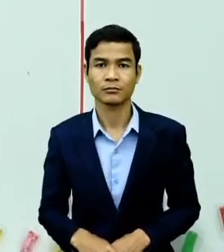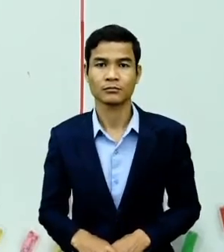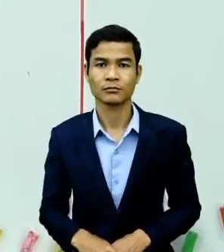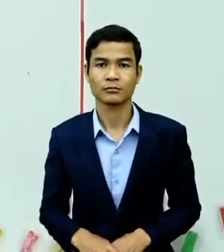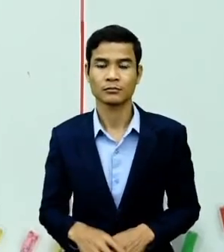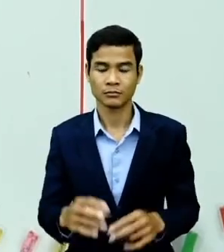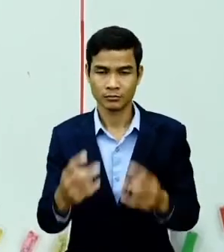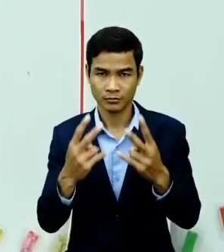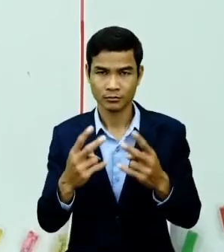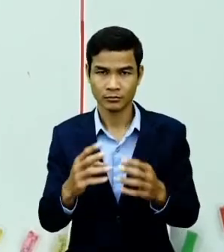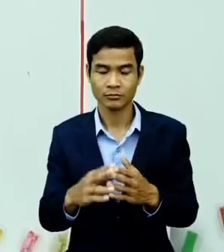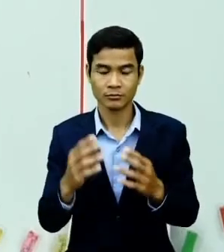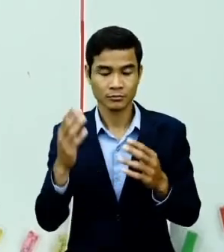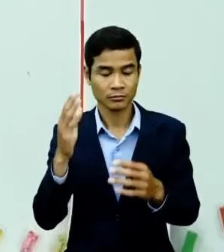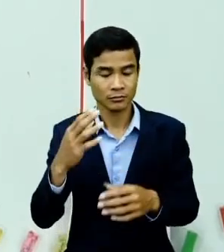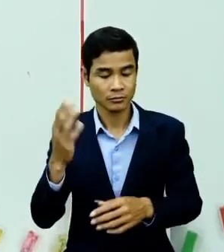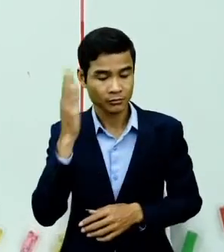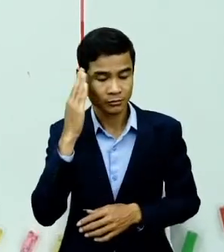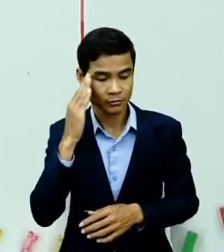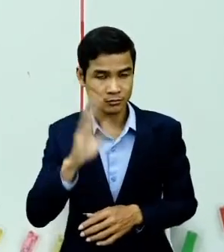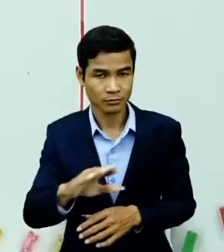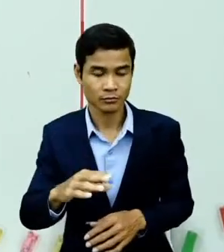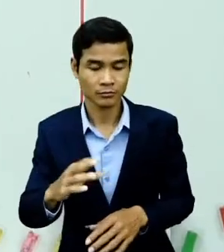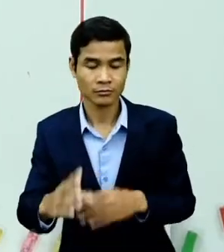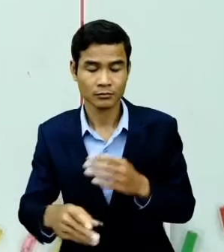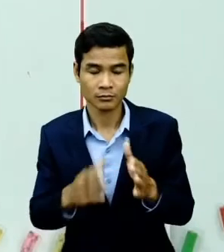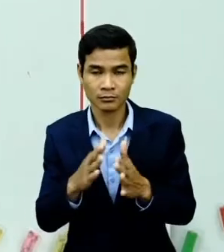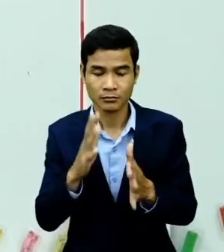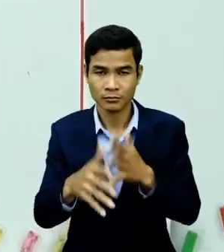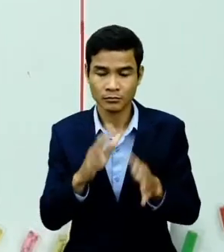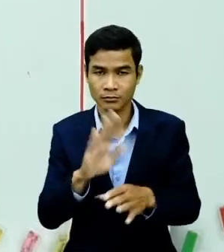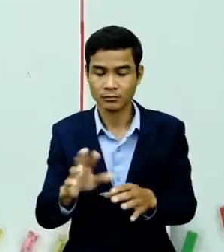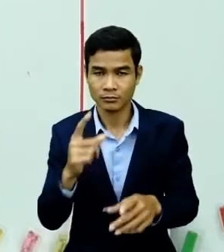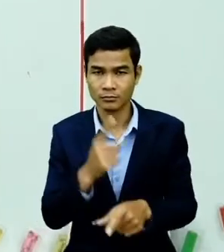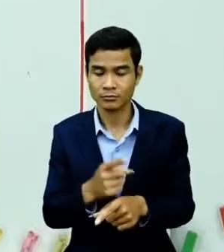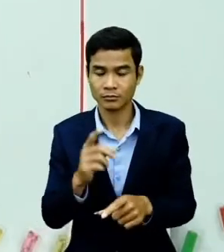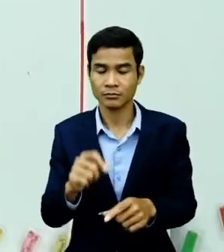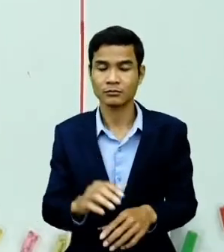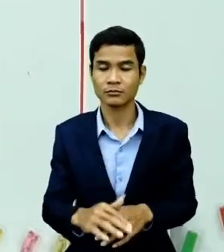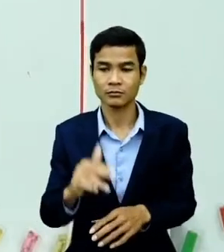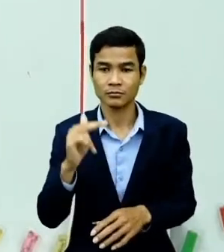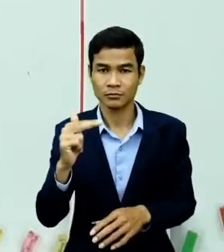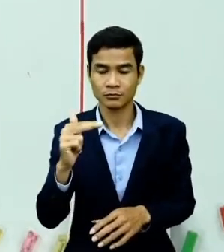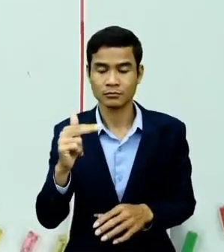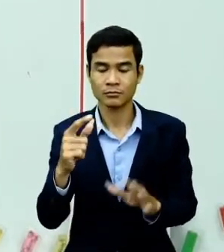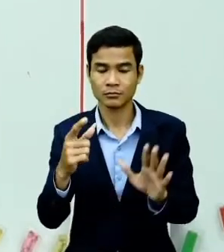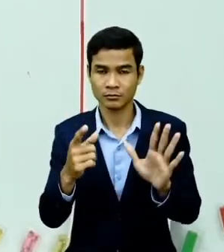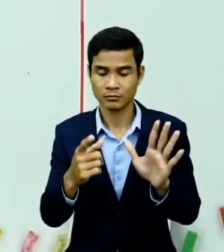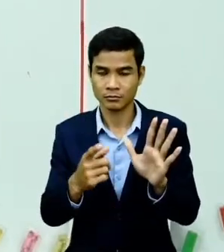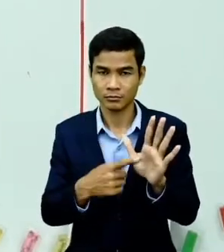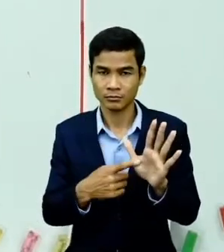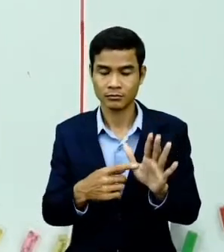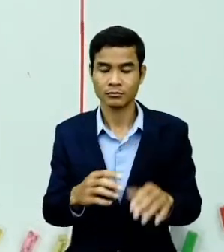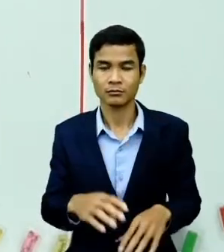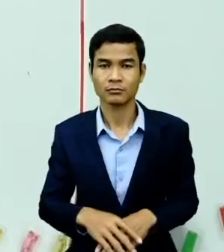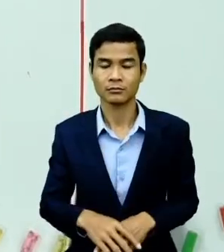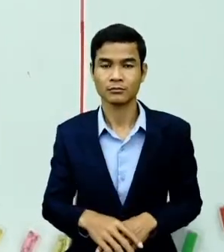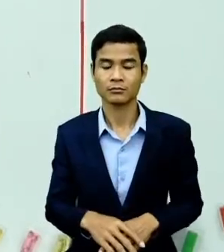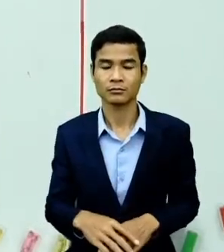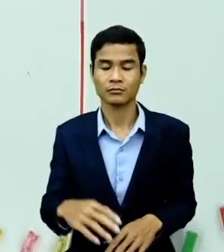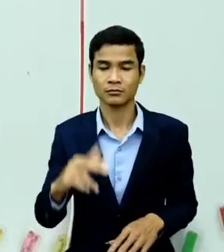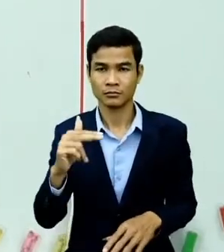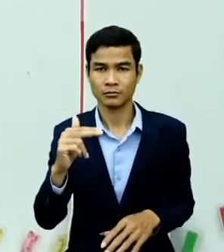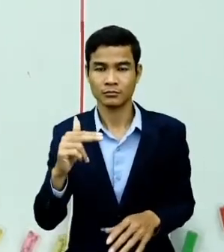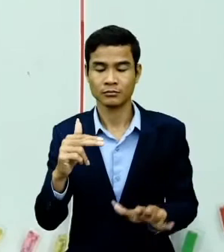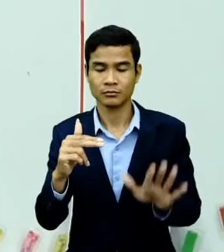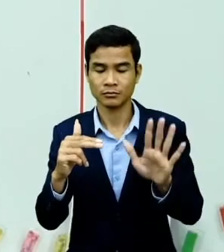ចាផ្ទៀងផ្ទាត់ដើម្បីឲ្យដឹងថាការអានរបស់កូនត្រឹមត្រូវដែរឬទេតអ៊ីត